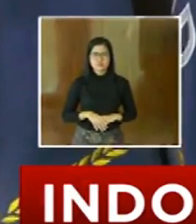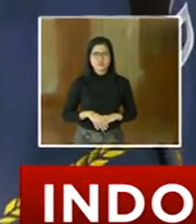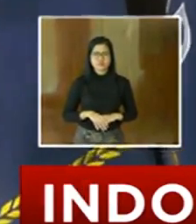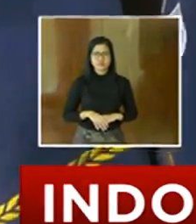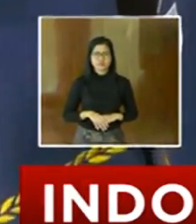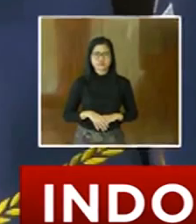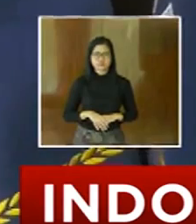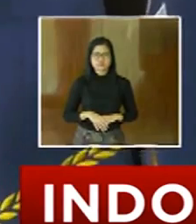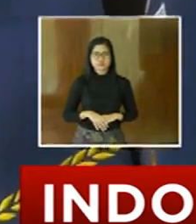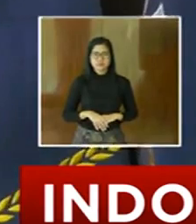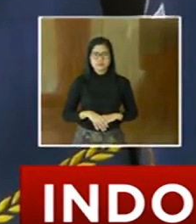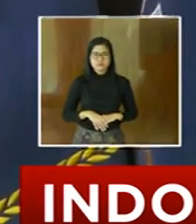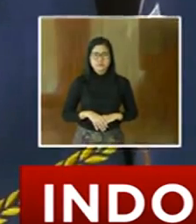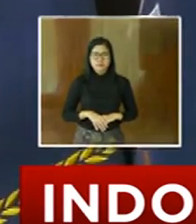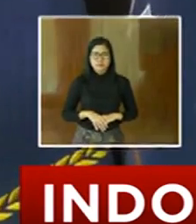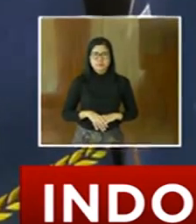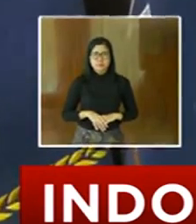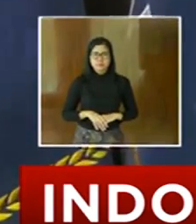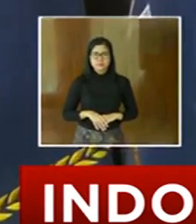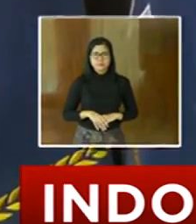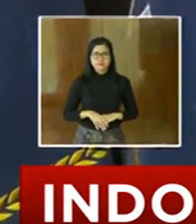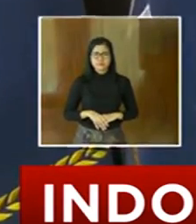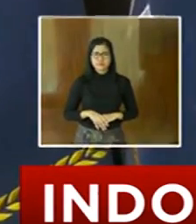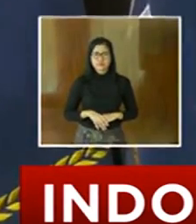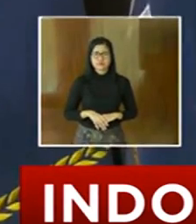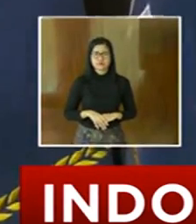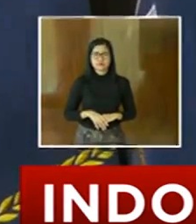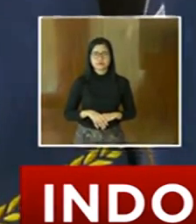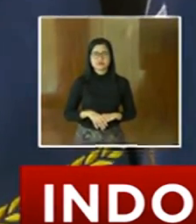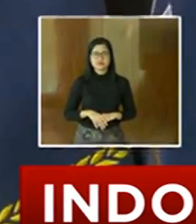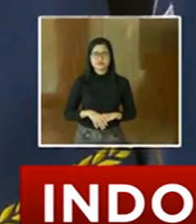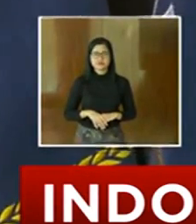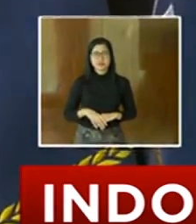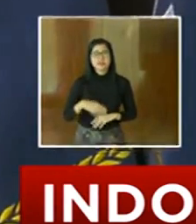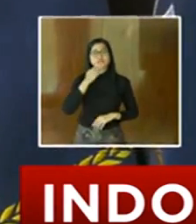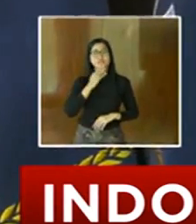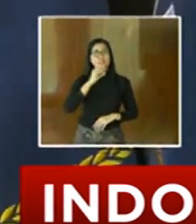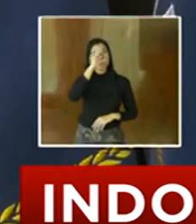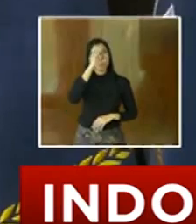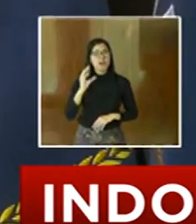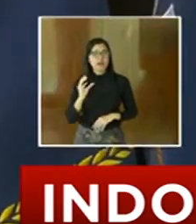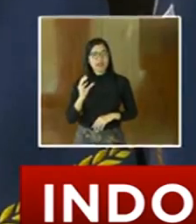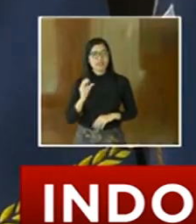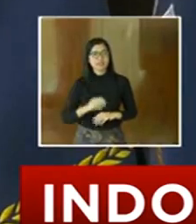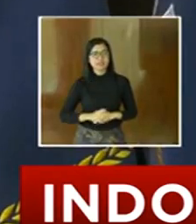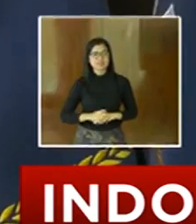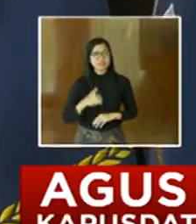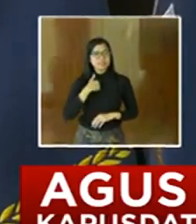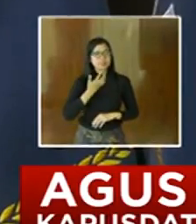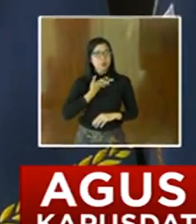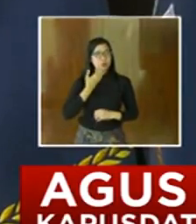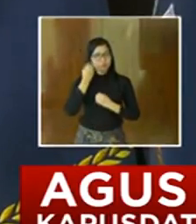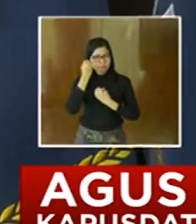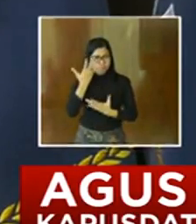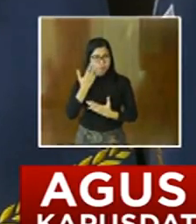saya berfikir oke oke selamat sore jadi seakan update tentang